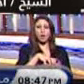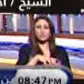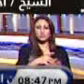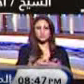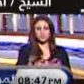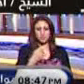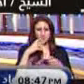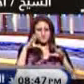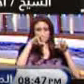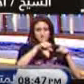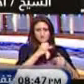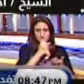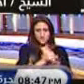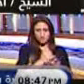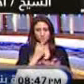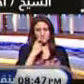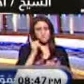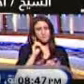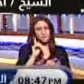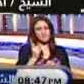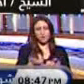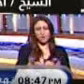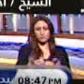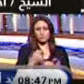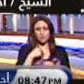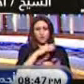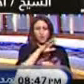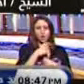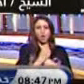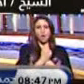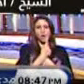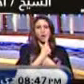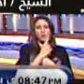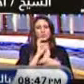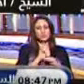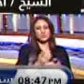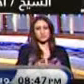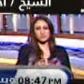كانوا مهيمنين. فإحنا النهاردة هذا الكلام طبعا ما بي لا، الحقيقة